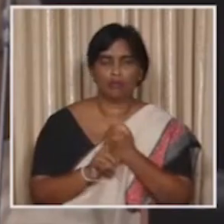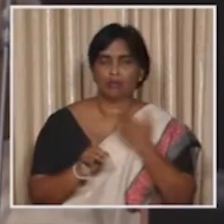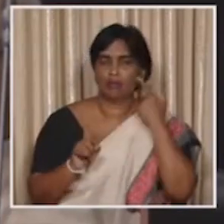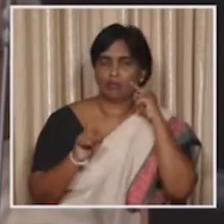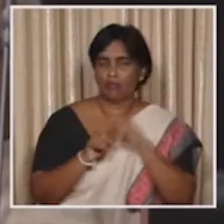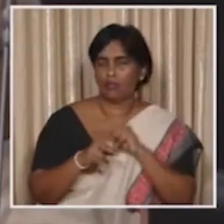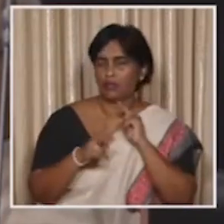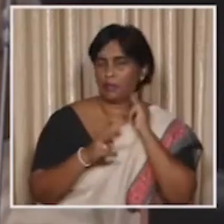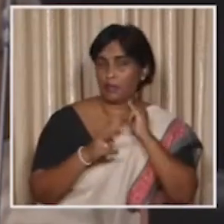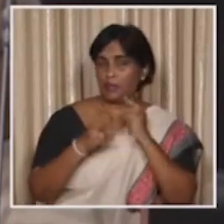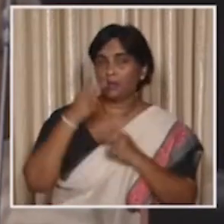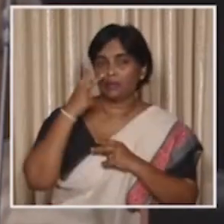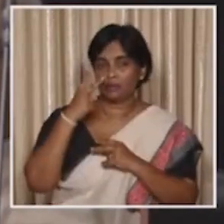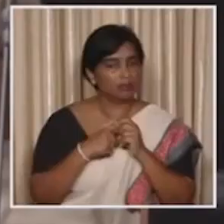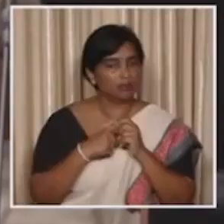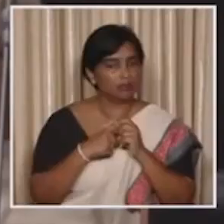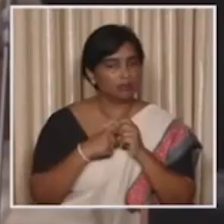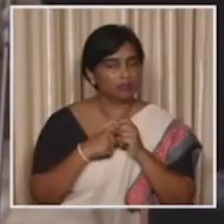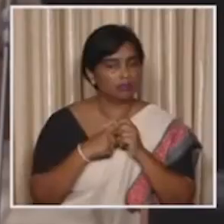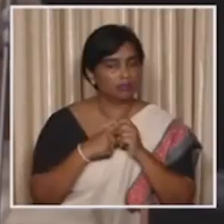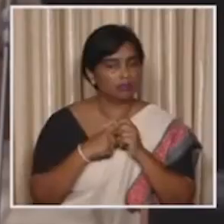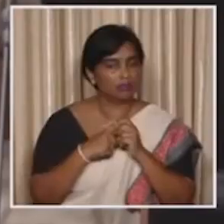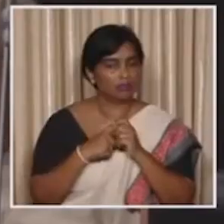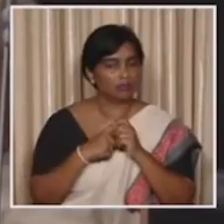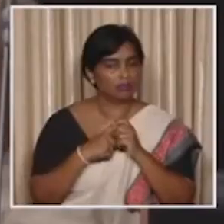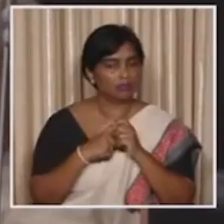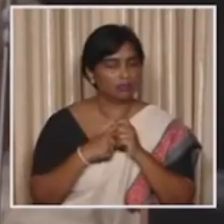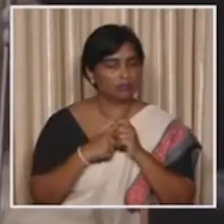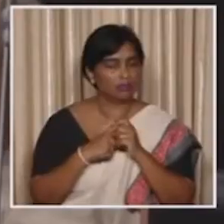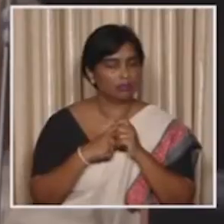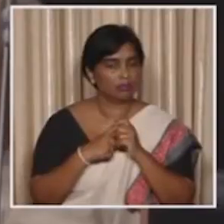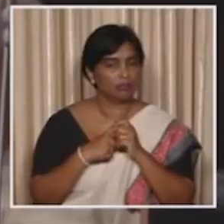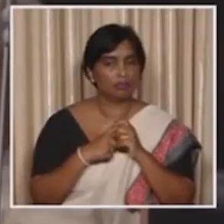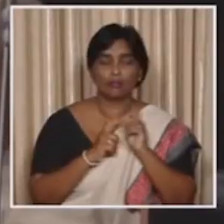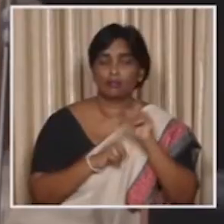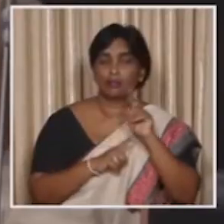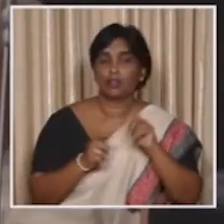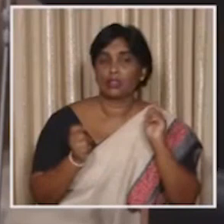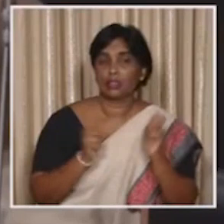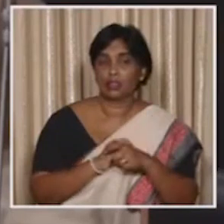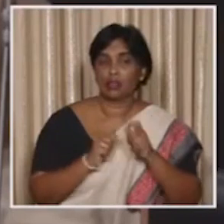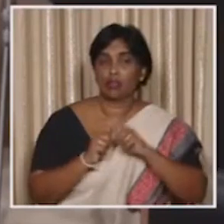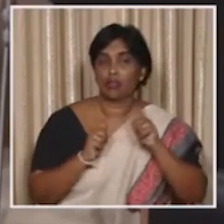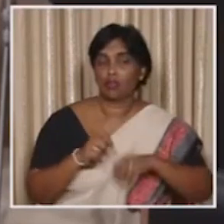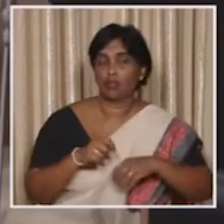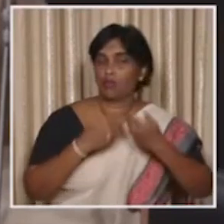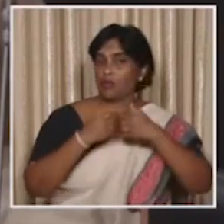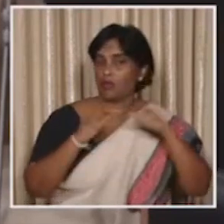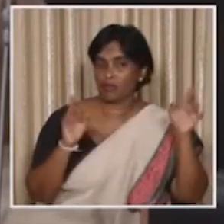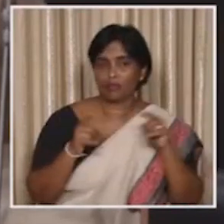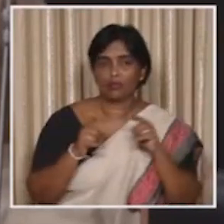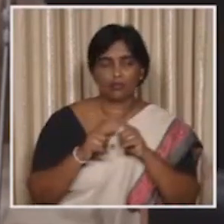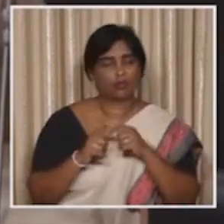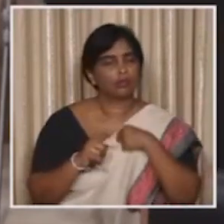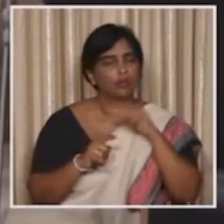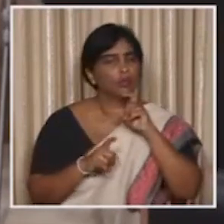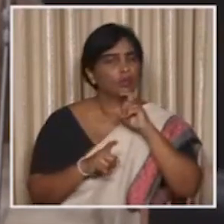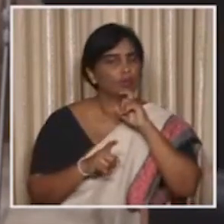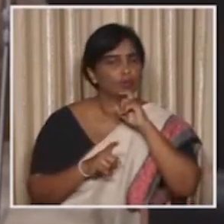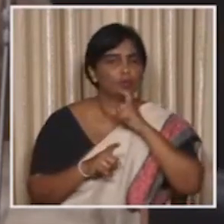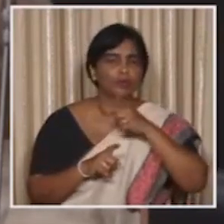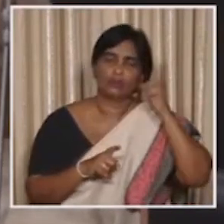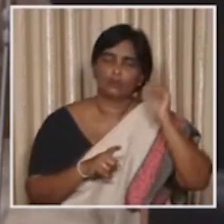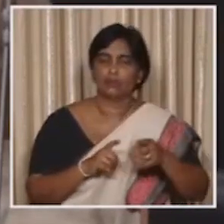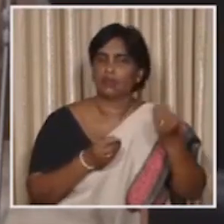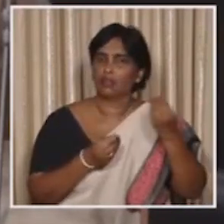දෙකක් තියෙනවා එකක් තමයි මේක මේ සභාව ක්‍රිකට් මණ්ඩලේ විසුර හැරීම ඒකට මම කිව්වා උසාවිය තීරණයේ